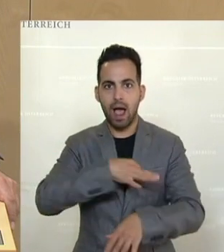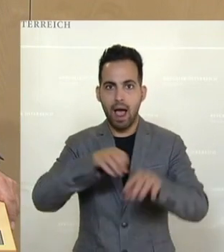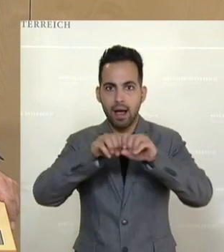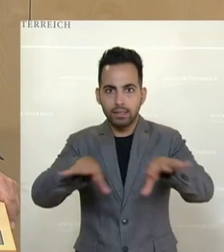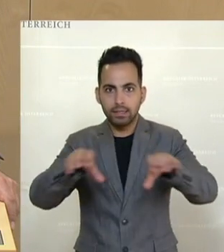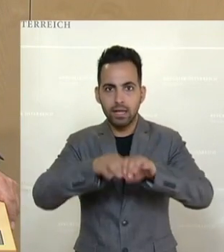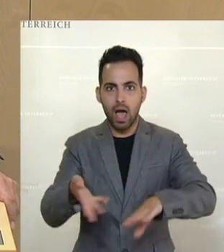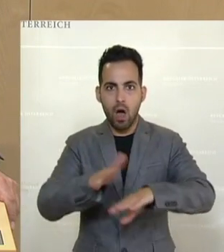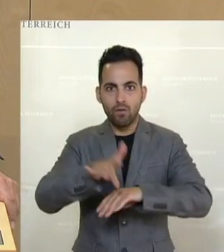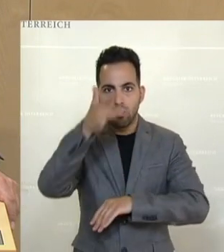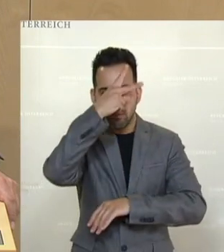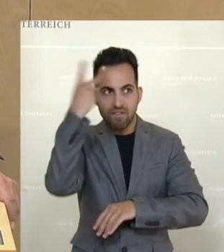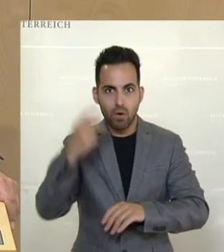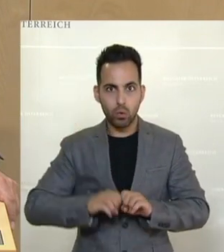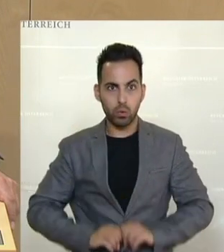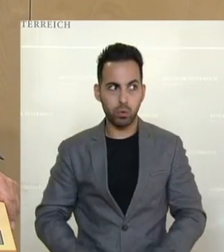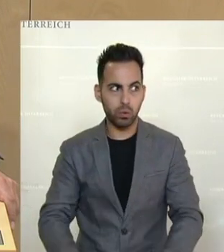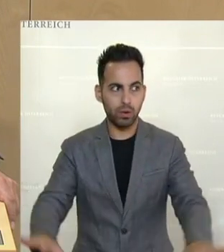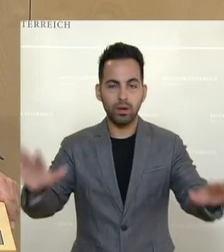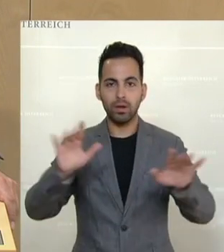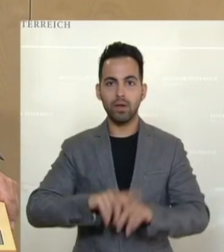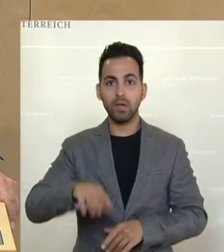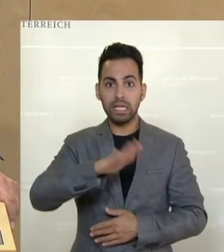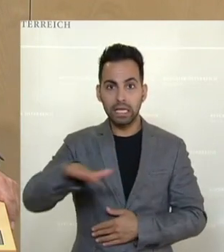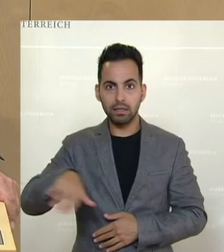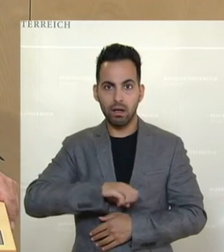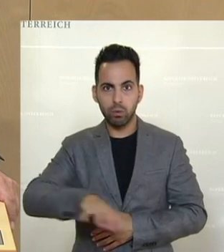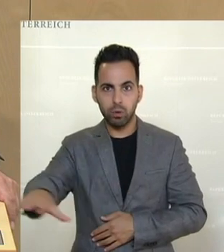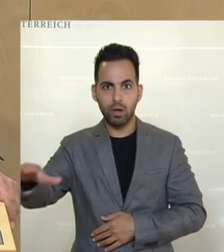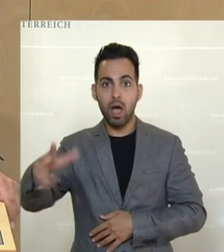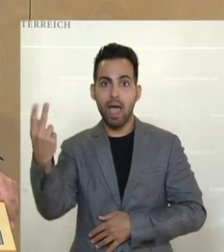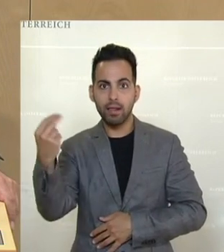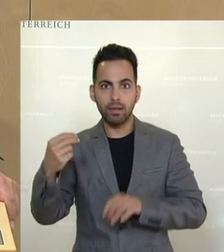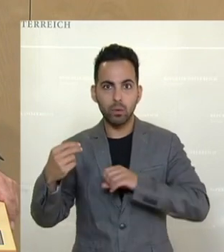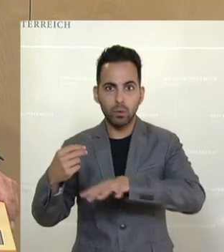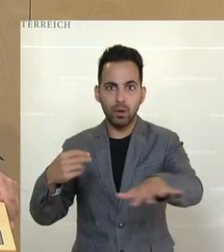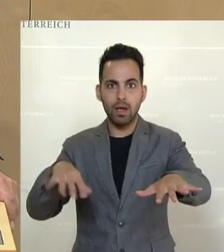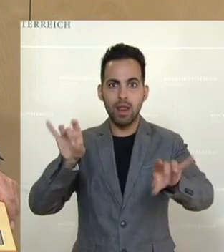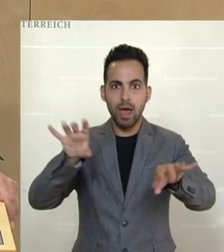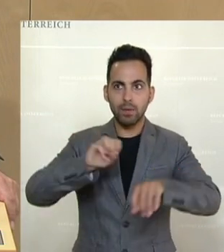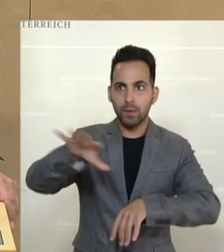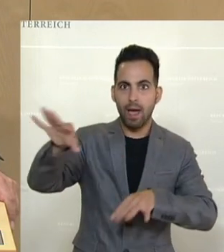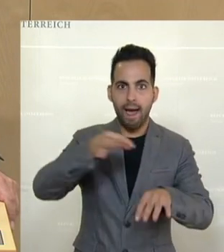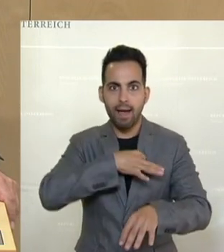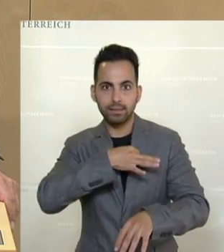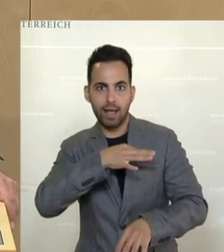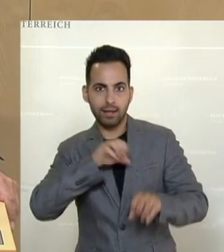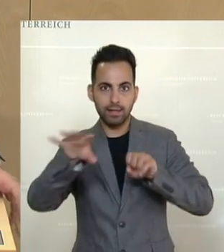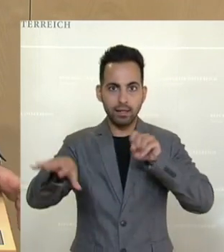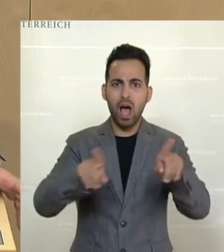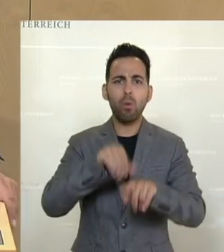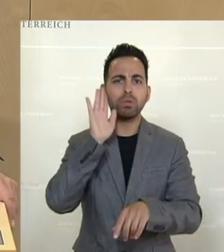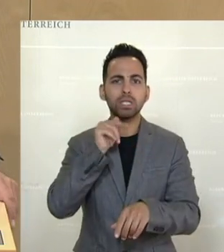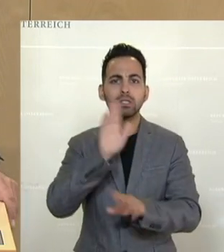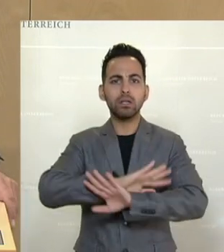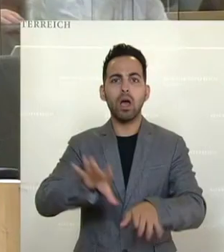der Bevölkerung. Macht unseren Kindern nicht ständig Angst, macht den Eltern und auch den Lehrern nicht Angst und macht ihnen keine Vorwürfe,